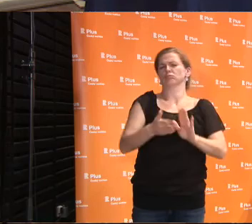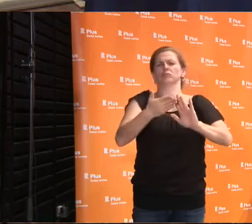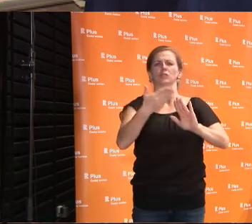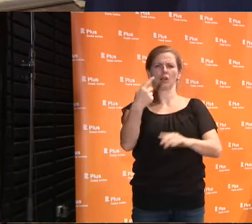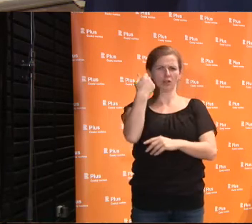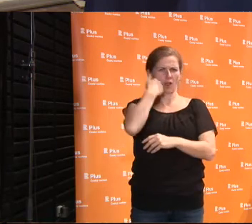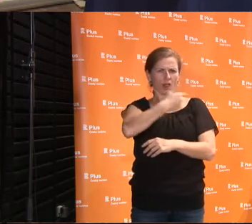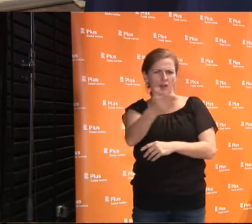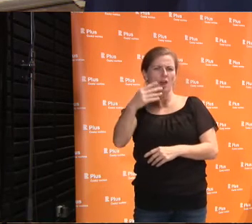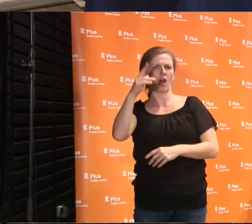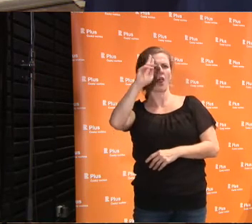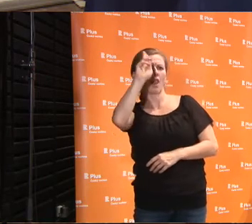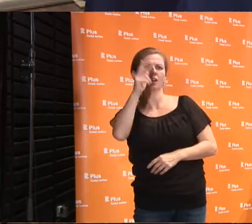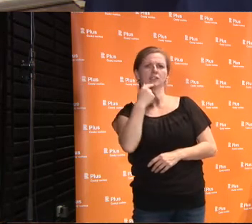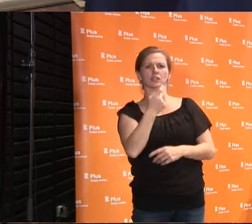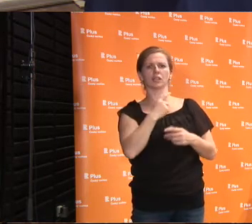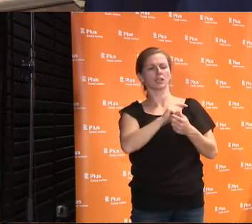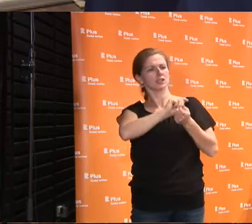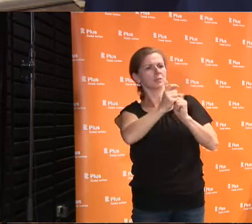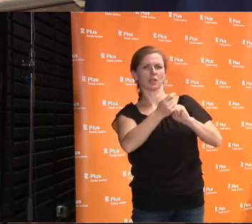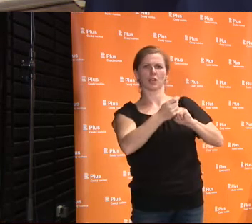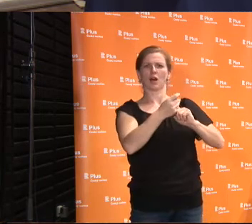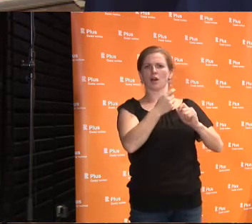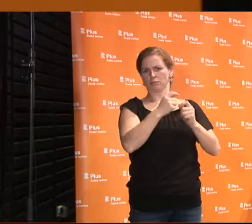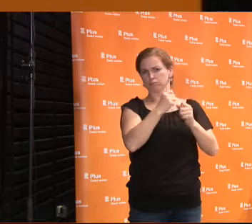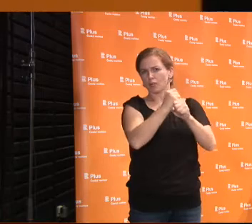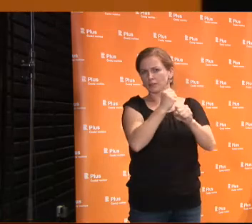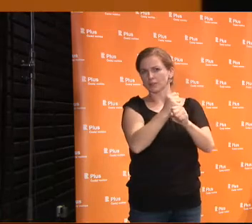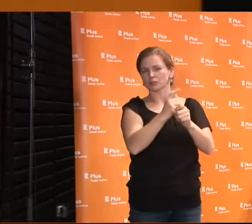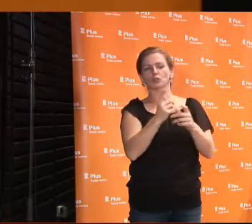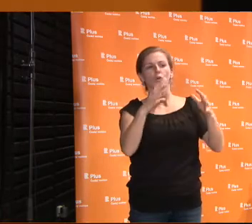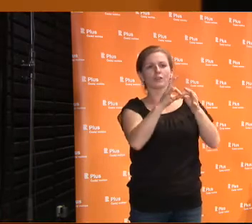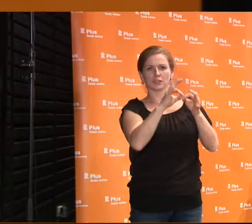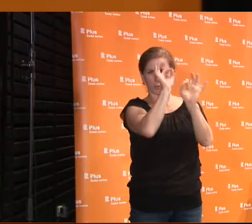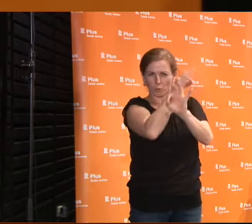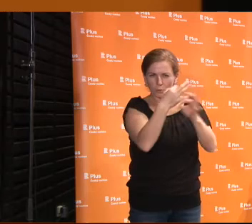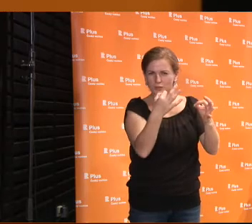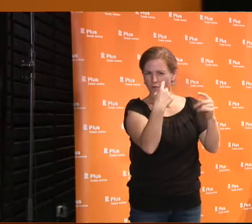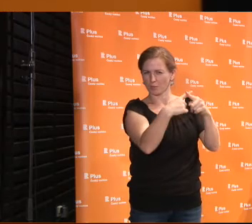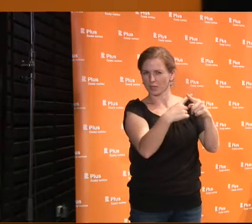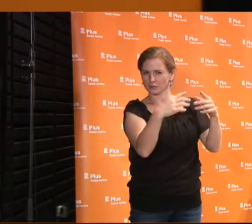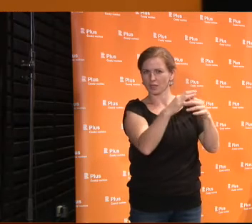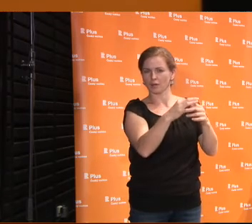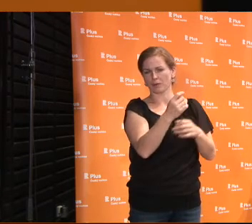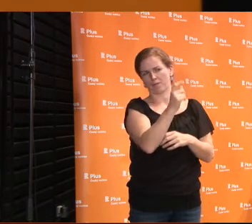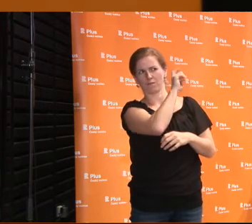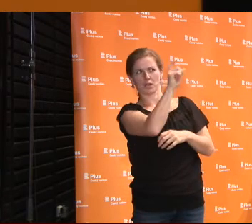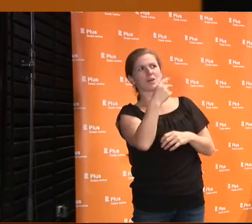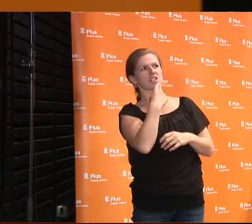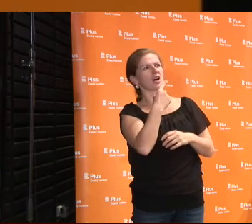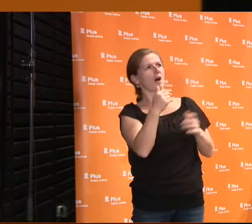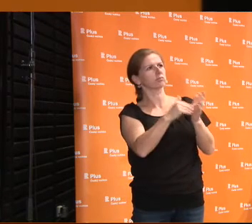o kurzy a přeškolení tam, kde připravujeme kurzy s průmyslovou praxí. Tam, kde nám prostě podniky řeknou, my potřebujeme